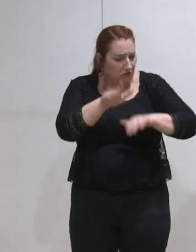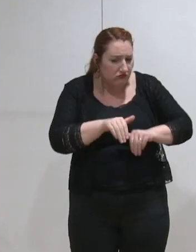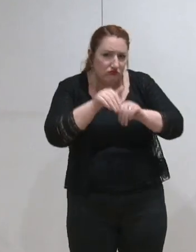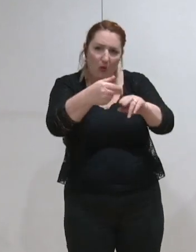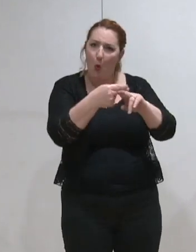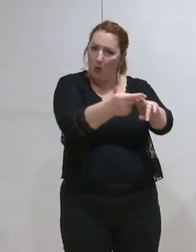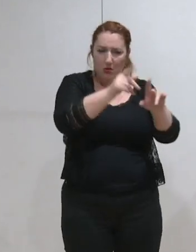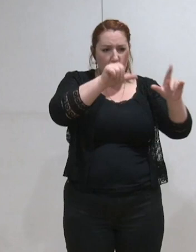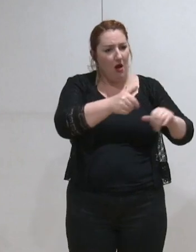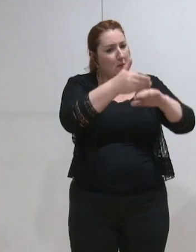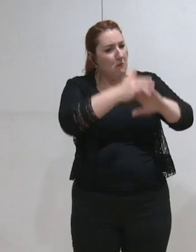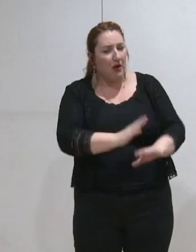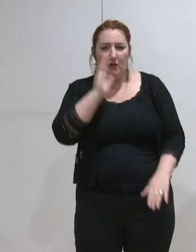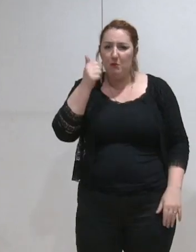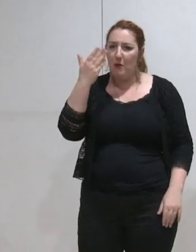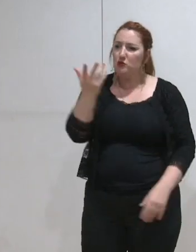régie